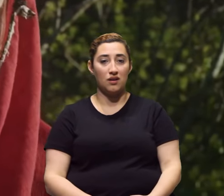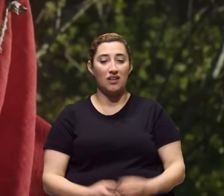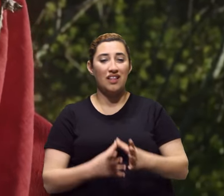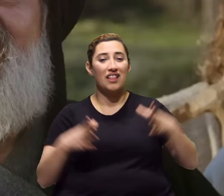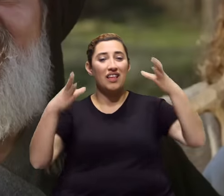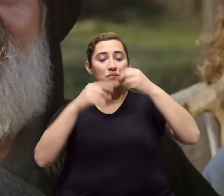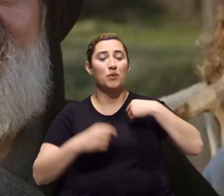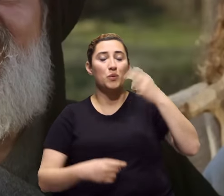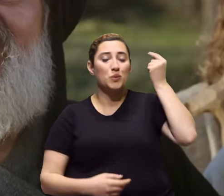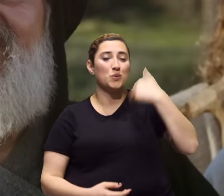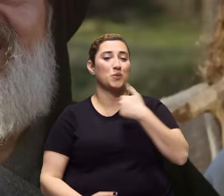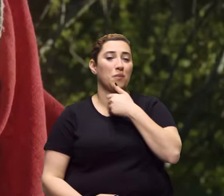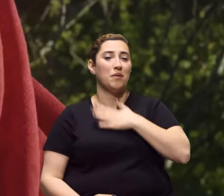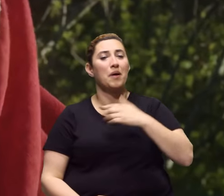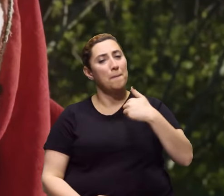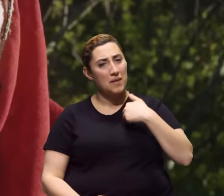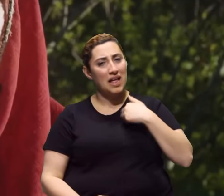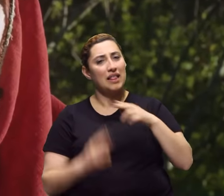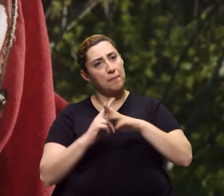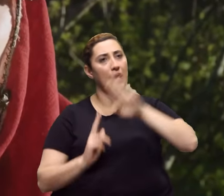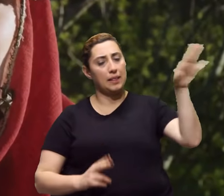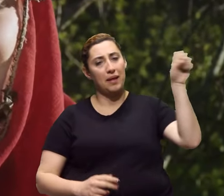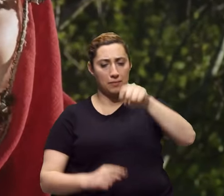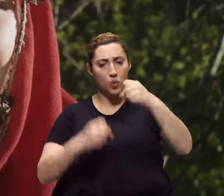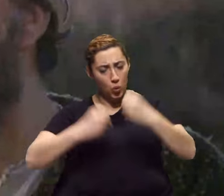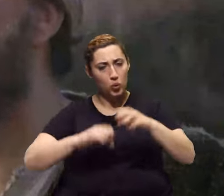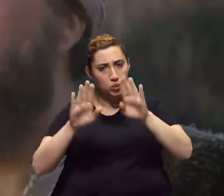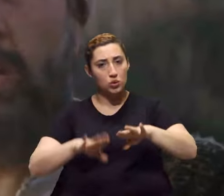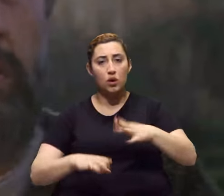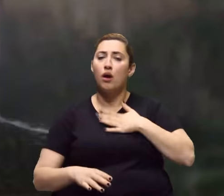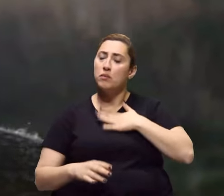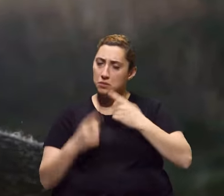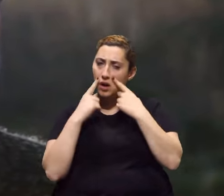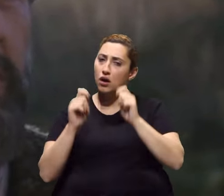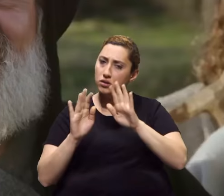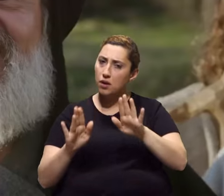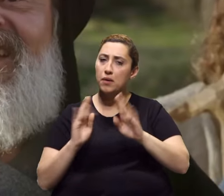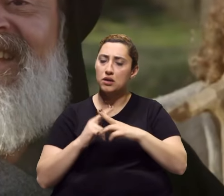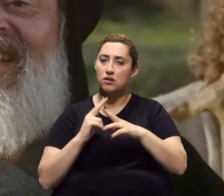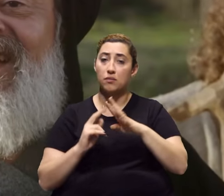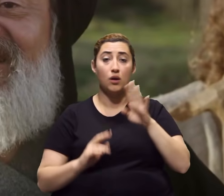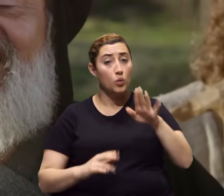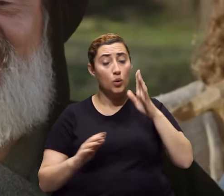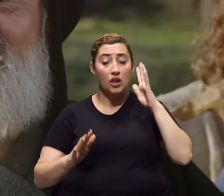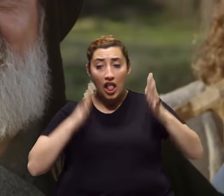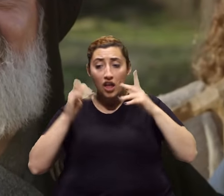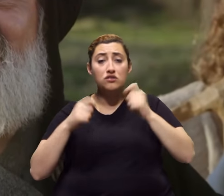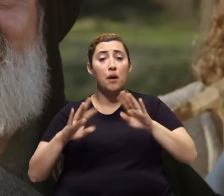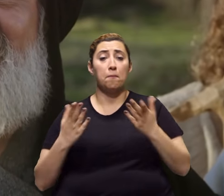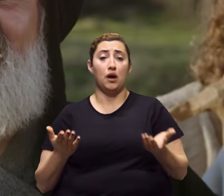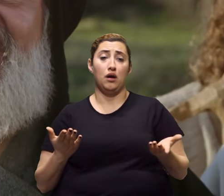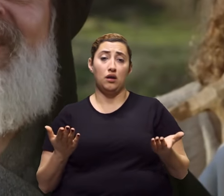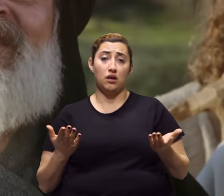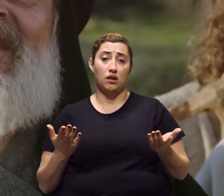Testiyi unutmuşum babam. Ben varıp alıvereyim siz otururken. Biz alakadar oluruz hemen şeyim. Hele telaş